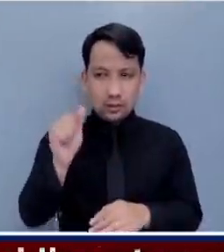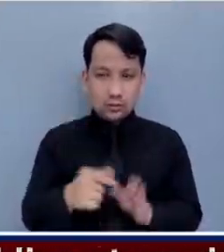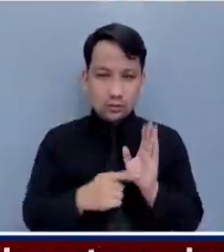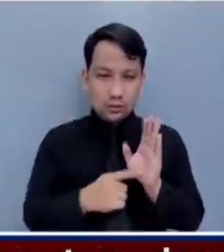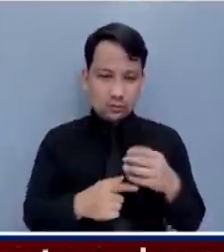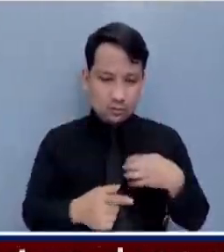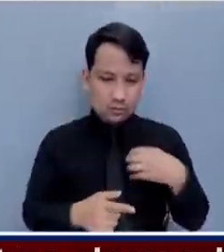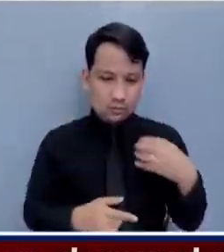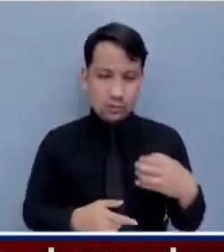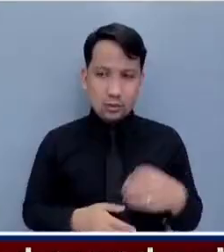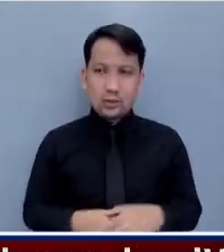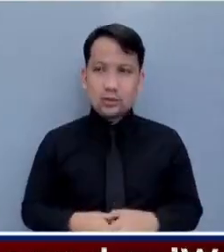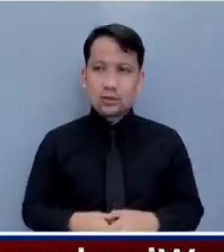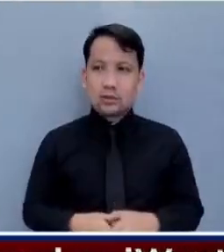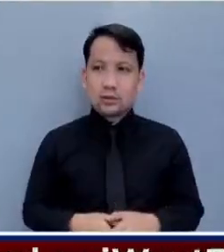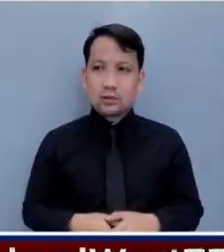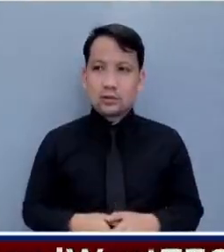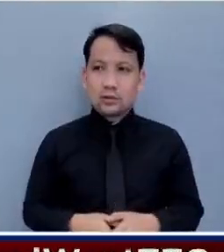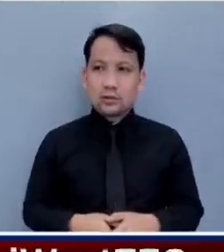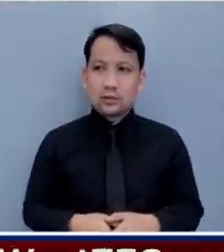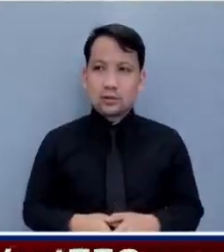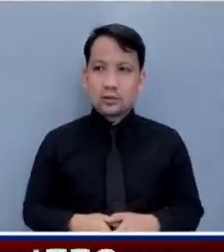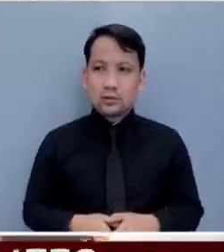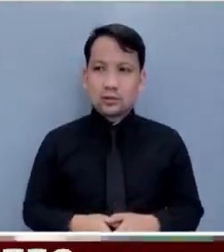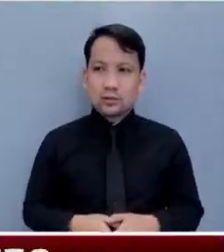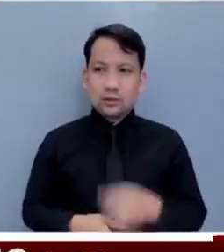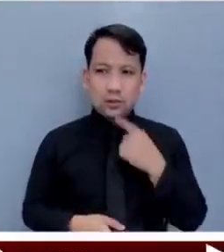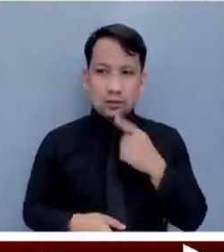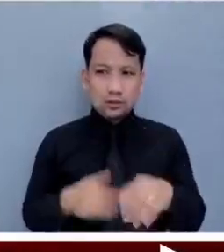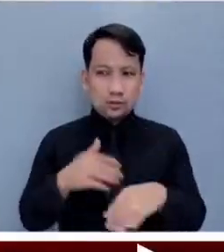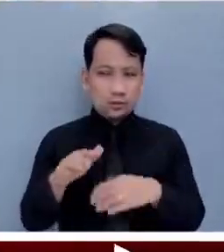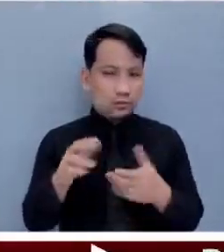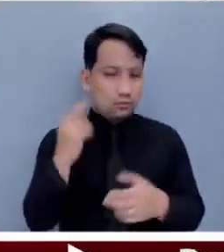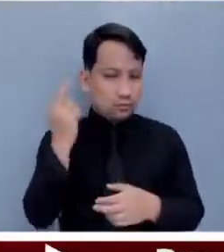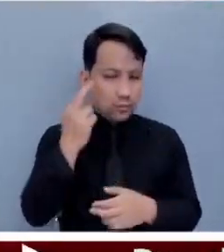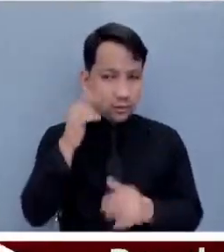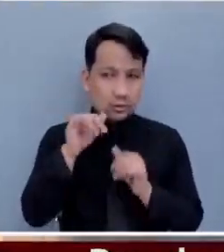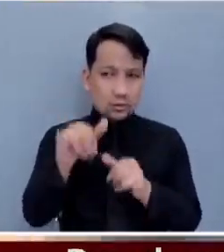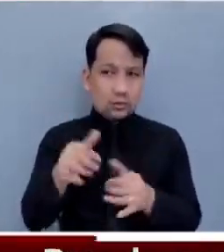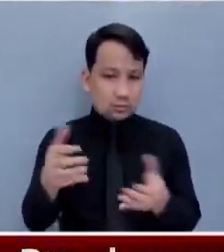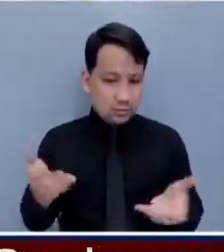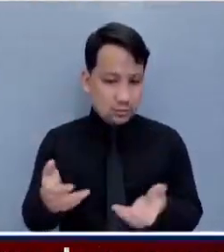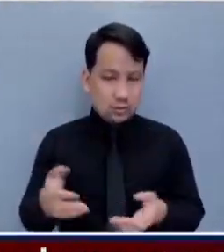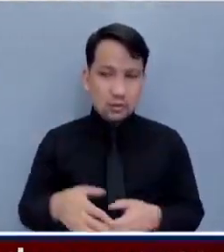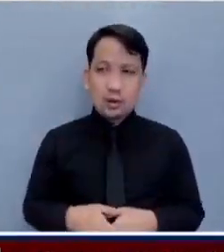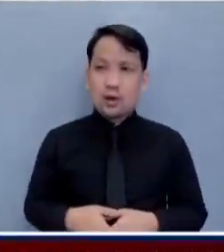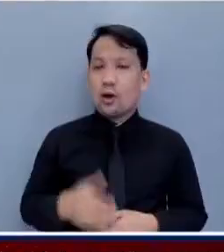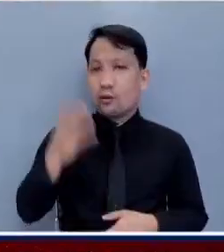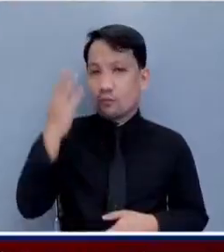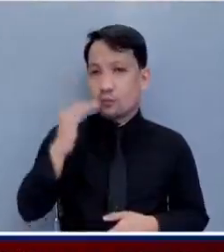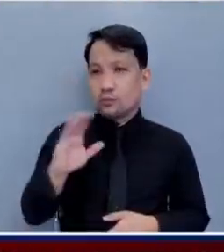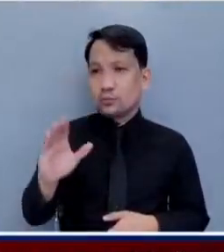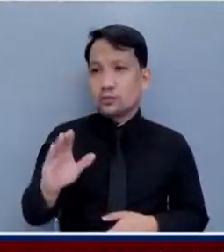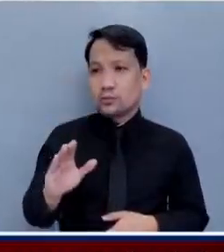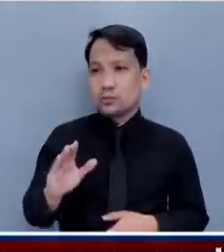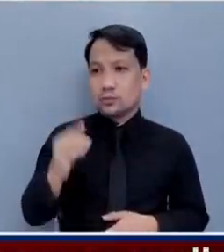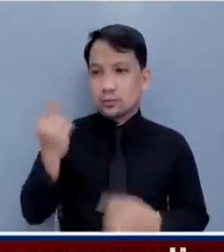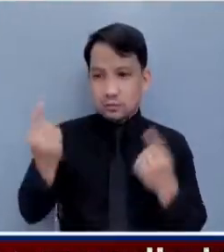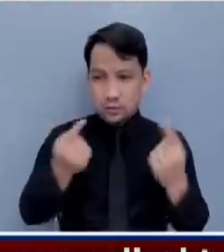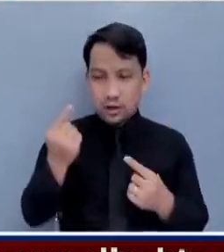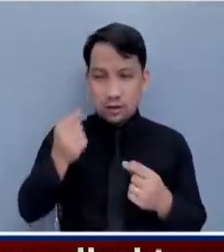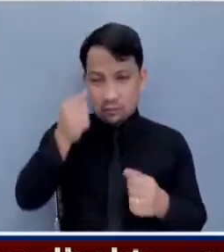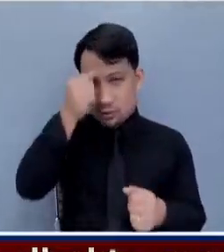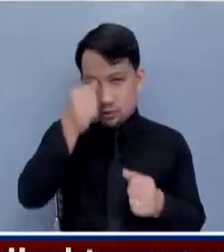pulis. I told them to leave because they have no reason to be here. We are merely commemorating